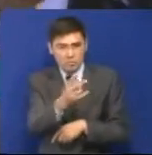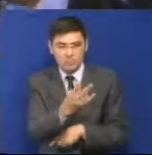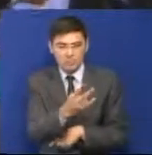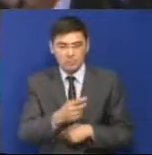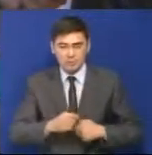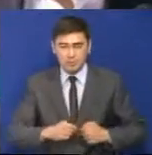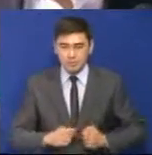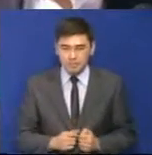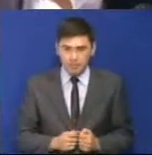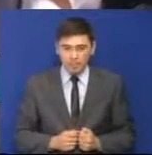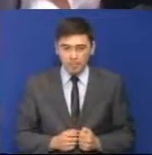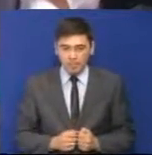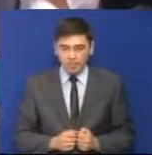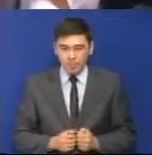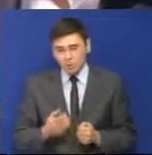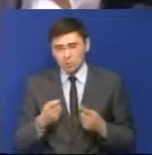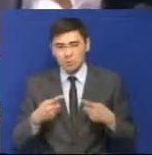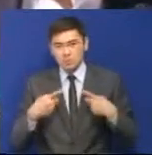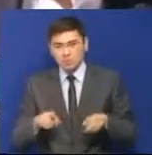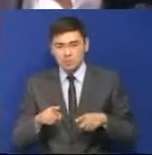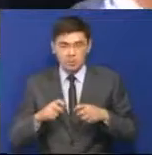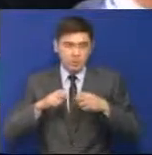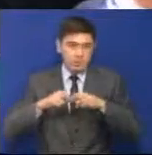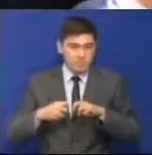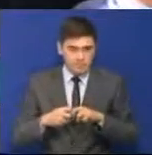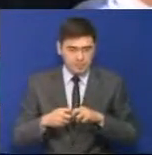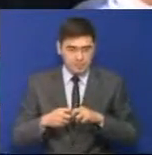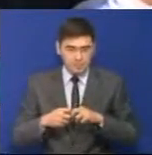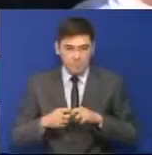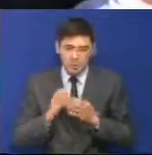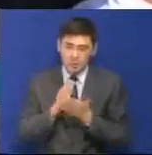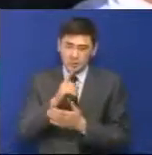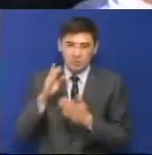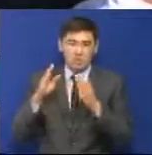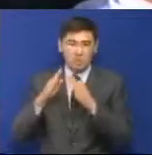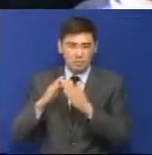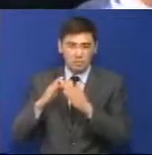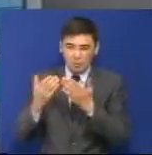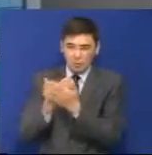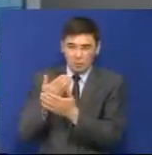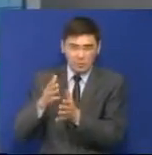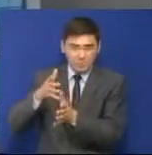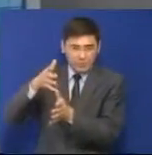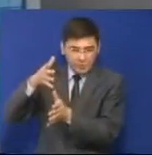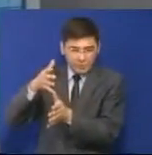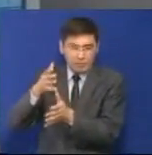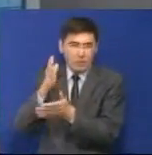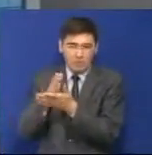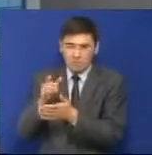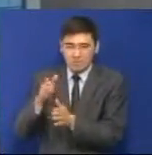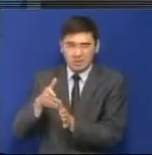тұрғындар алаңдаушылығын тудырған басқа да мәселелер көтерілді. Кейбір жаңа үйлердің қабырғаларында жарықтар пайда бола